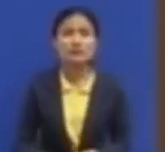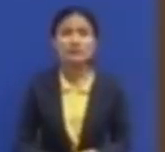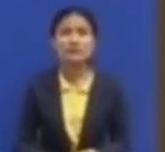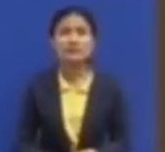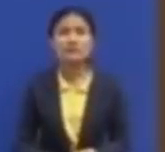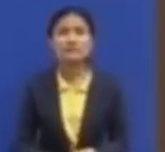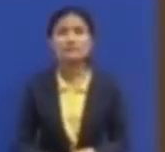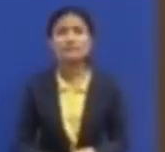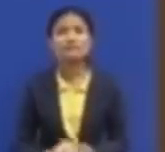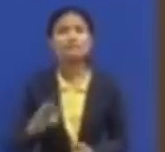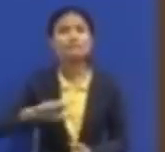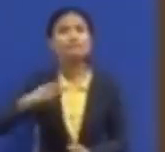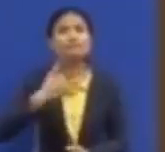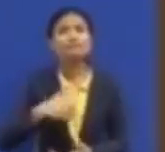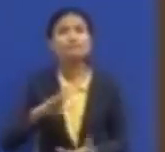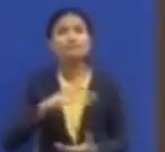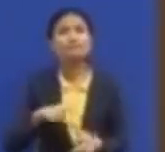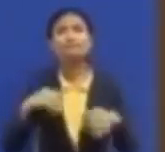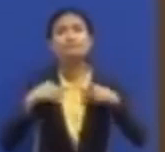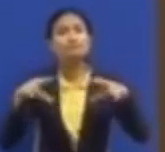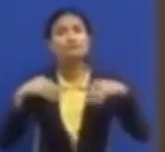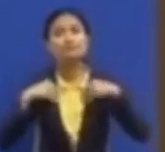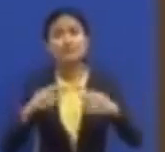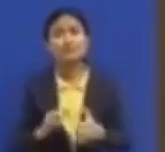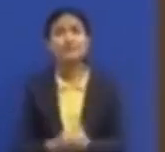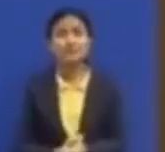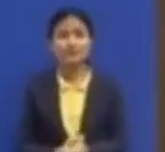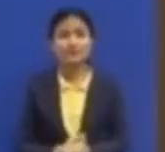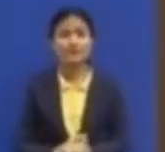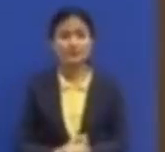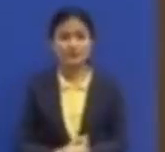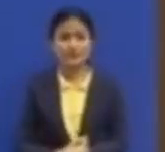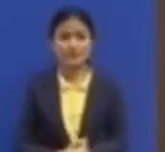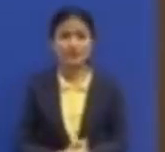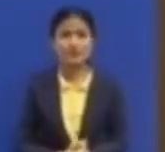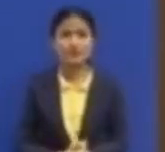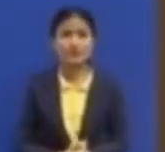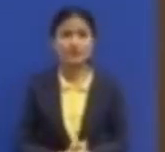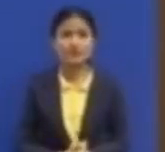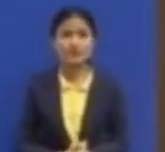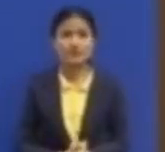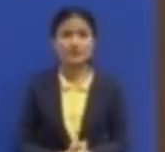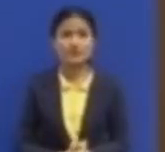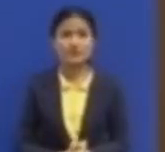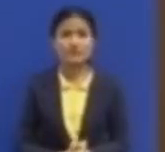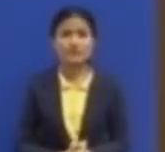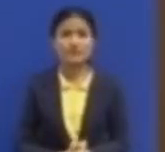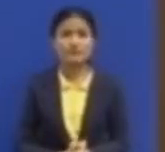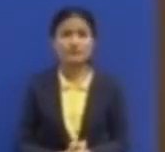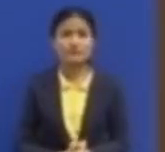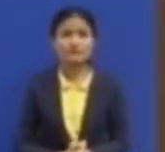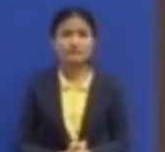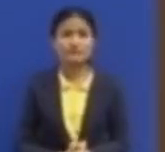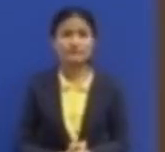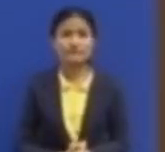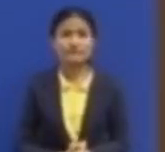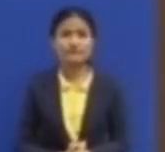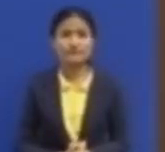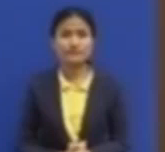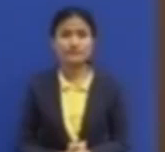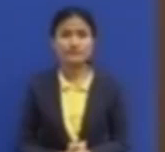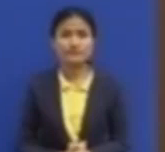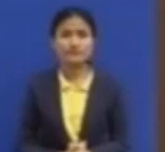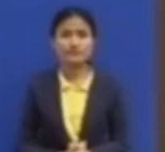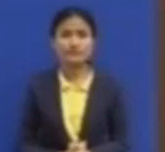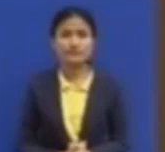หยุดปฏิบัติหน้าที่ในฐานะสมาชิกสภาผู้แทนราษฎรตั้งแต่บัดนี้จนกว่าจะมีคำวินิจฉัย